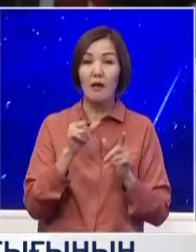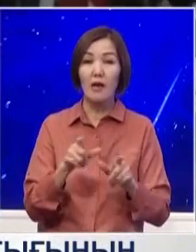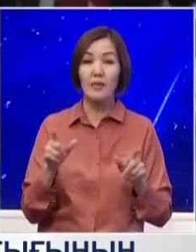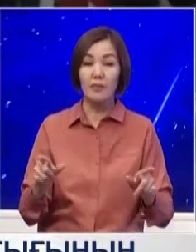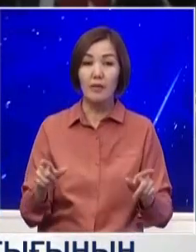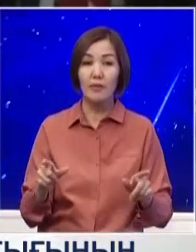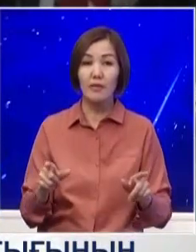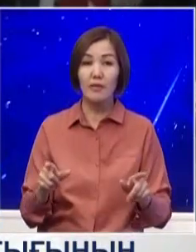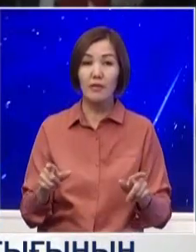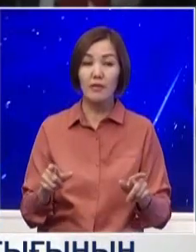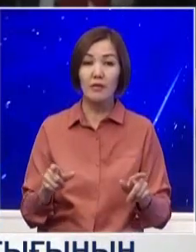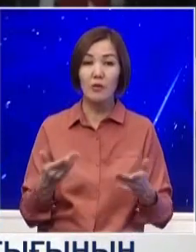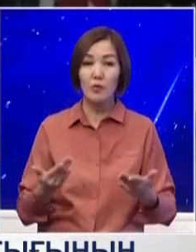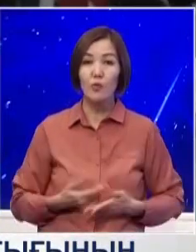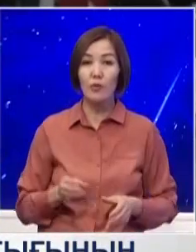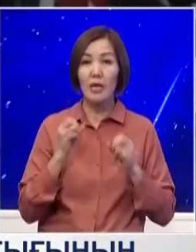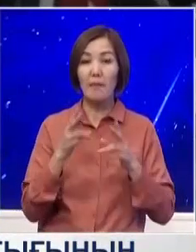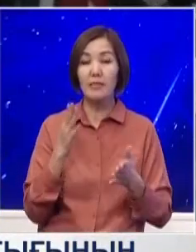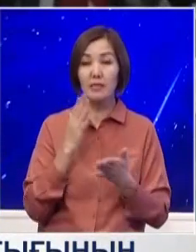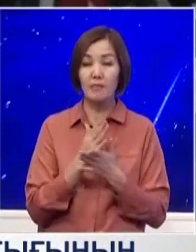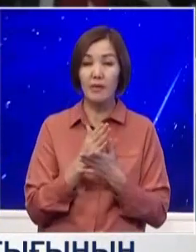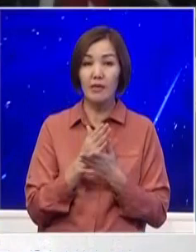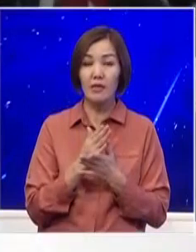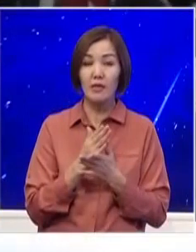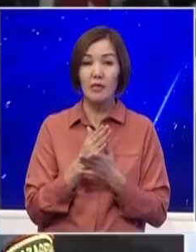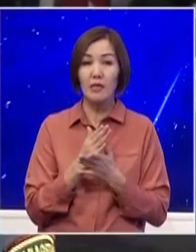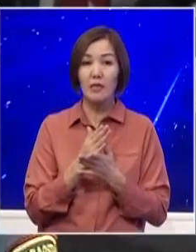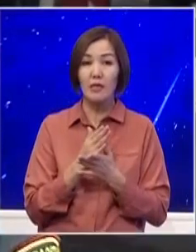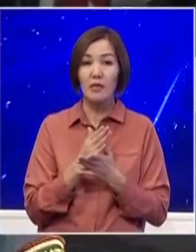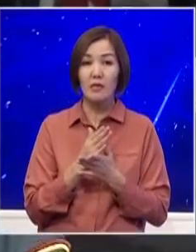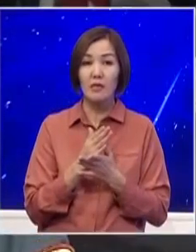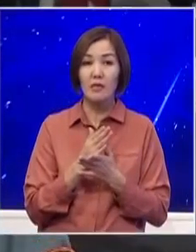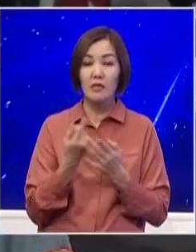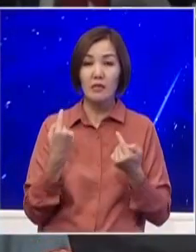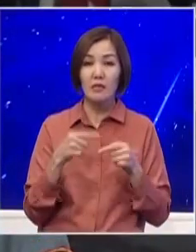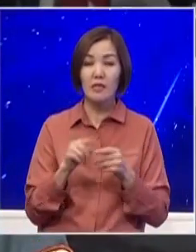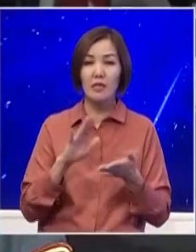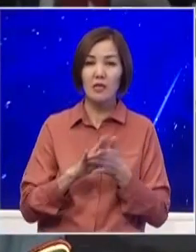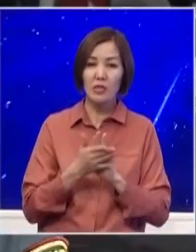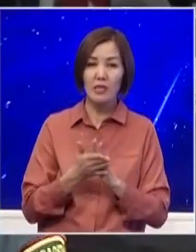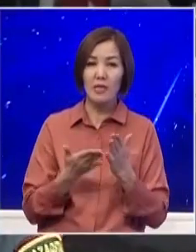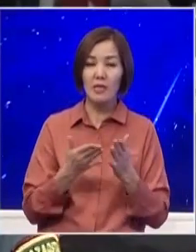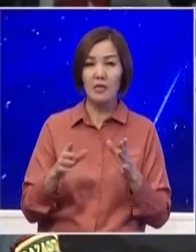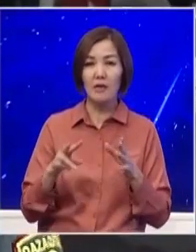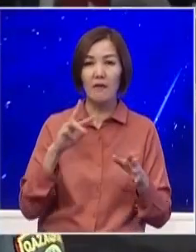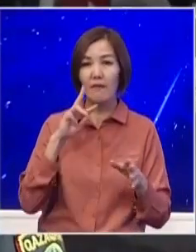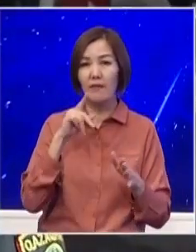адамдармен адамның өміріне қауіп болады, қауіп тиеді. Одан кейін олардың материалдық жағдайына кесірі